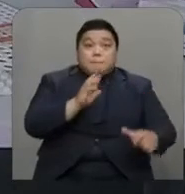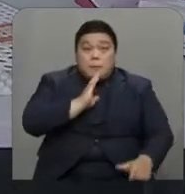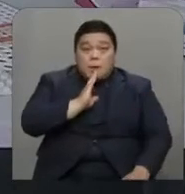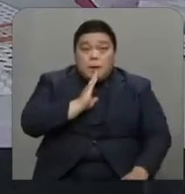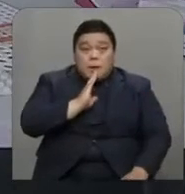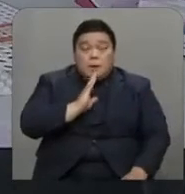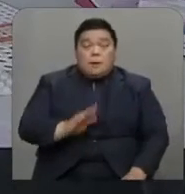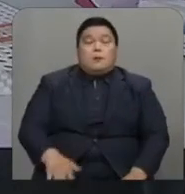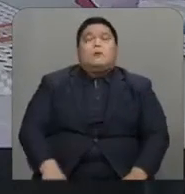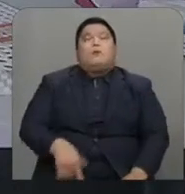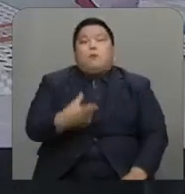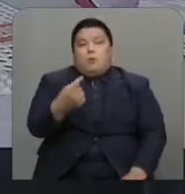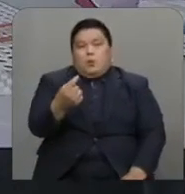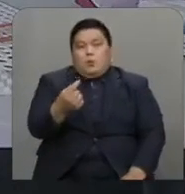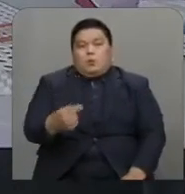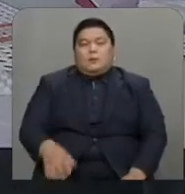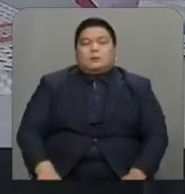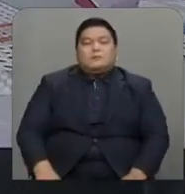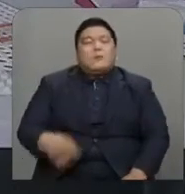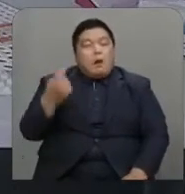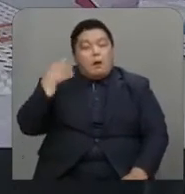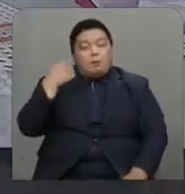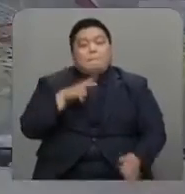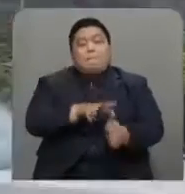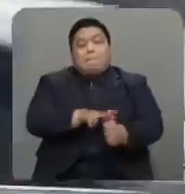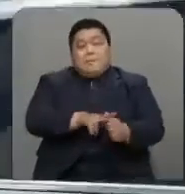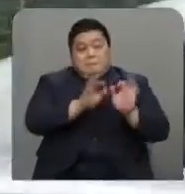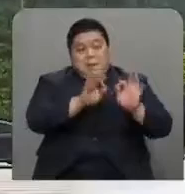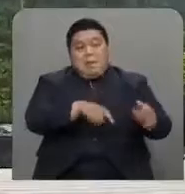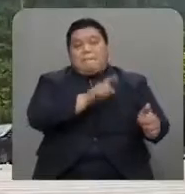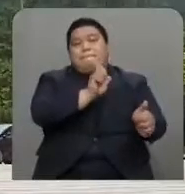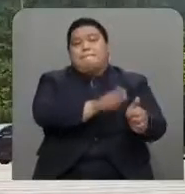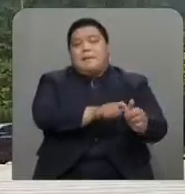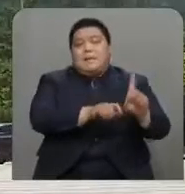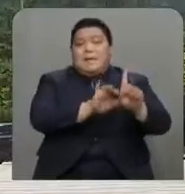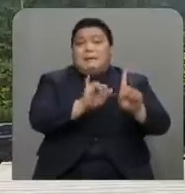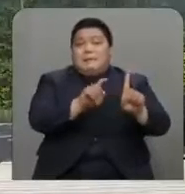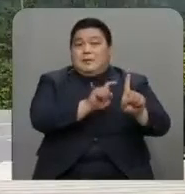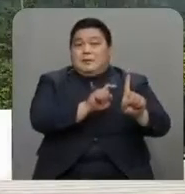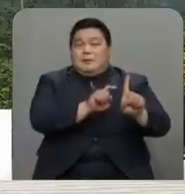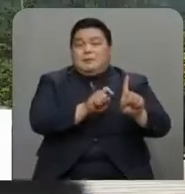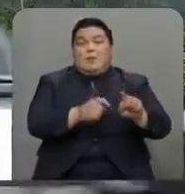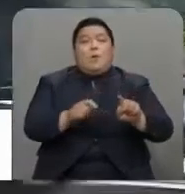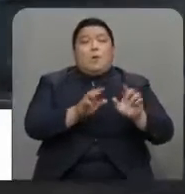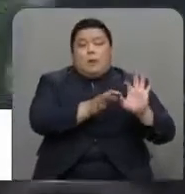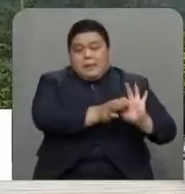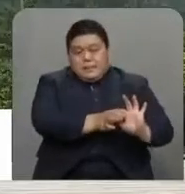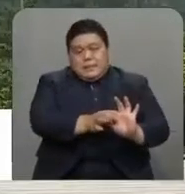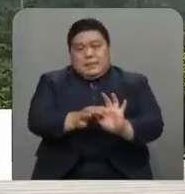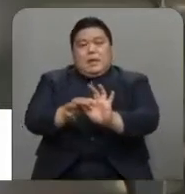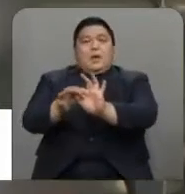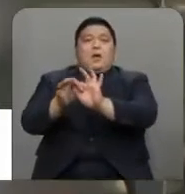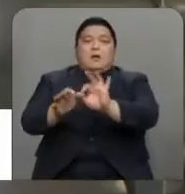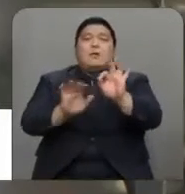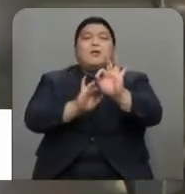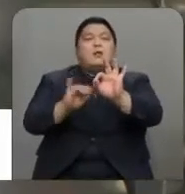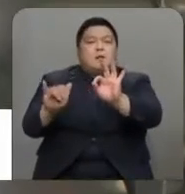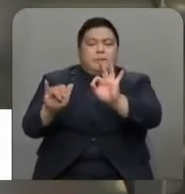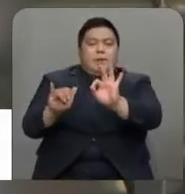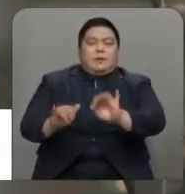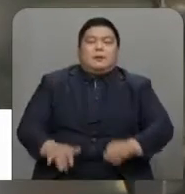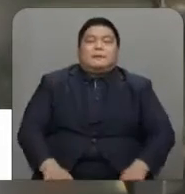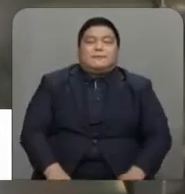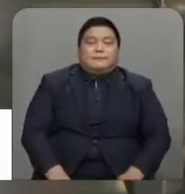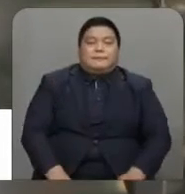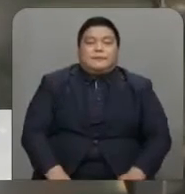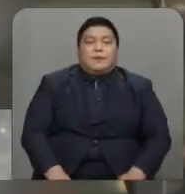있다고요. 네, 그렇습니다. 어제 춘천의 한 대형마트에 근무하는 직원 한 명이 확진된 데 이어 오늘도 확진자가 잇따르고